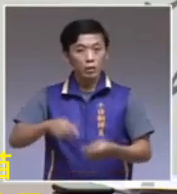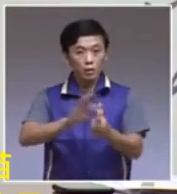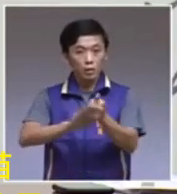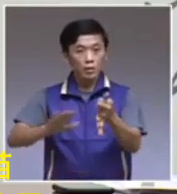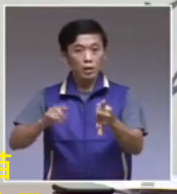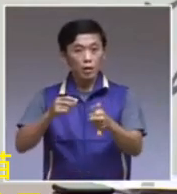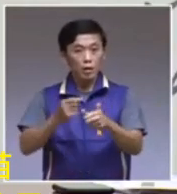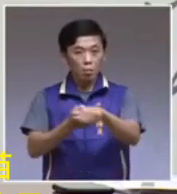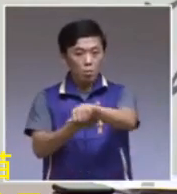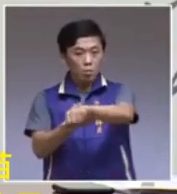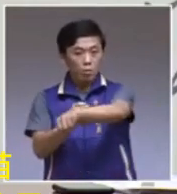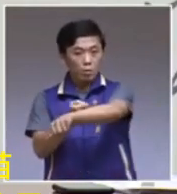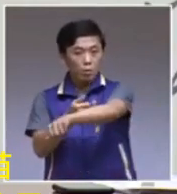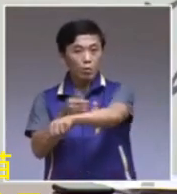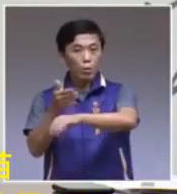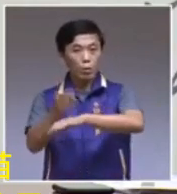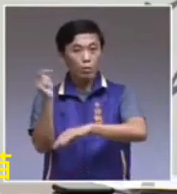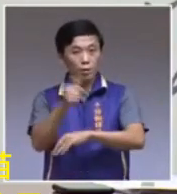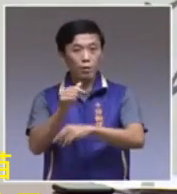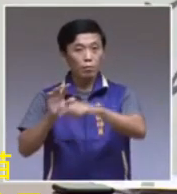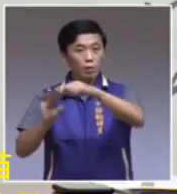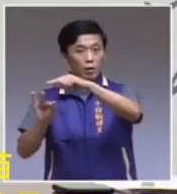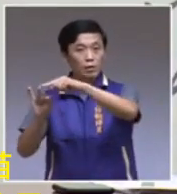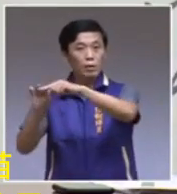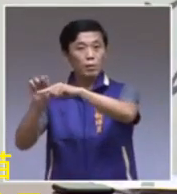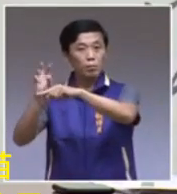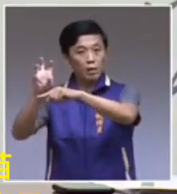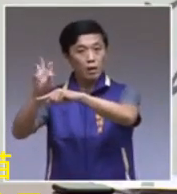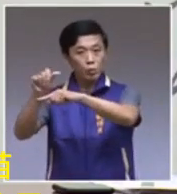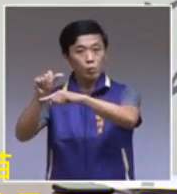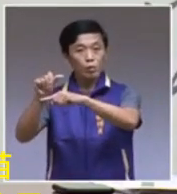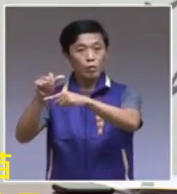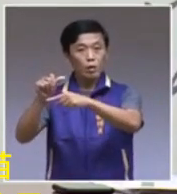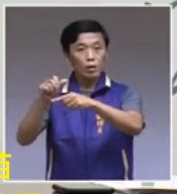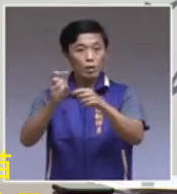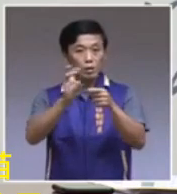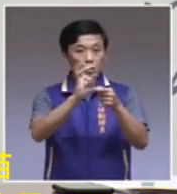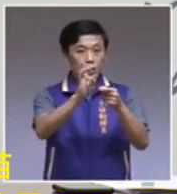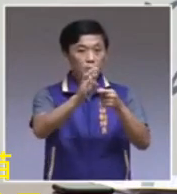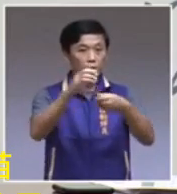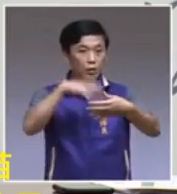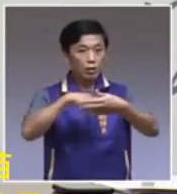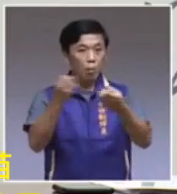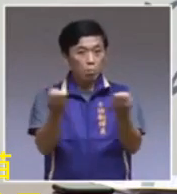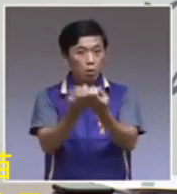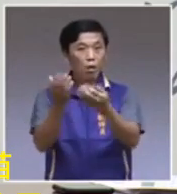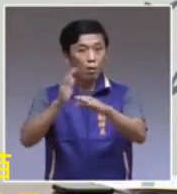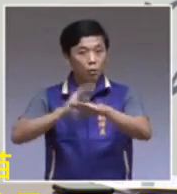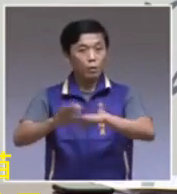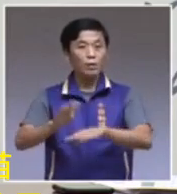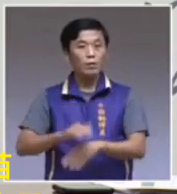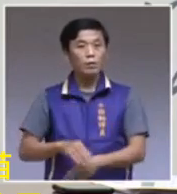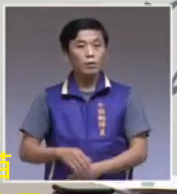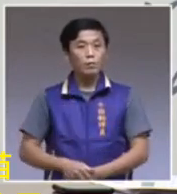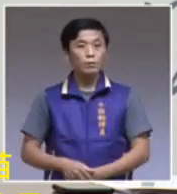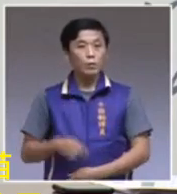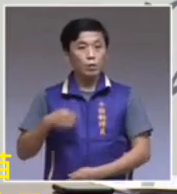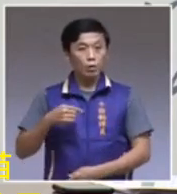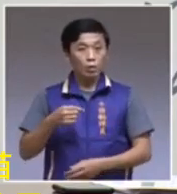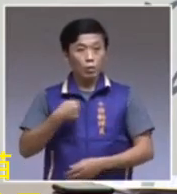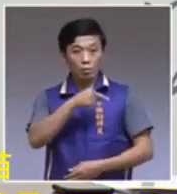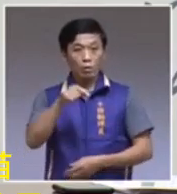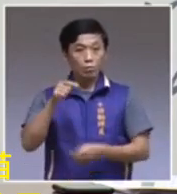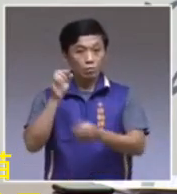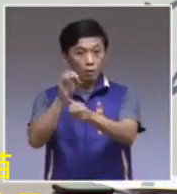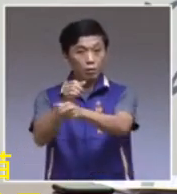通85%，其实都在30分钟内底发生。那这个就是为什么我们都会建议